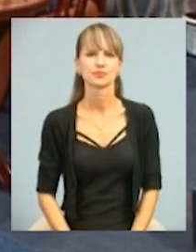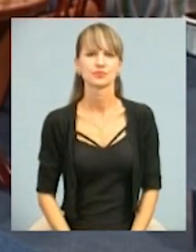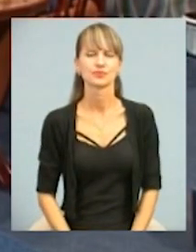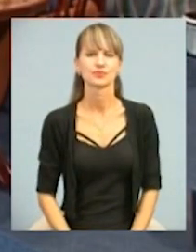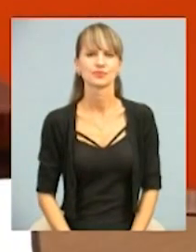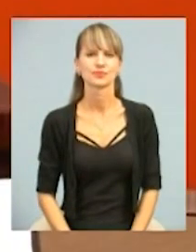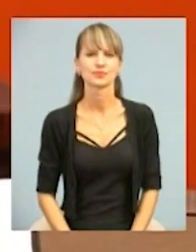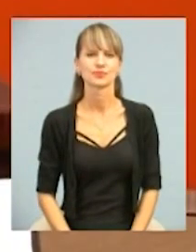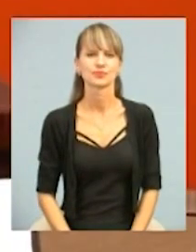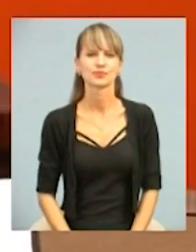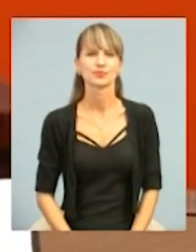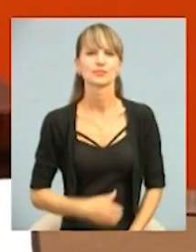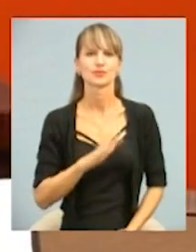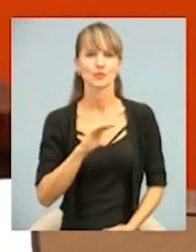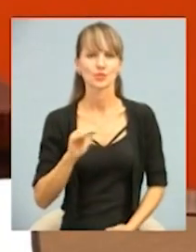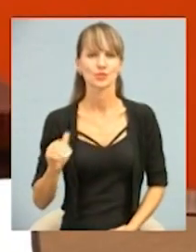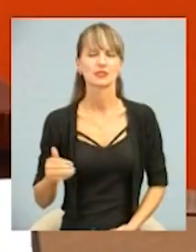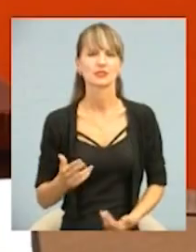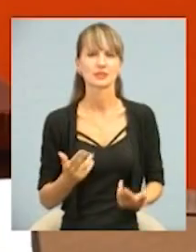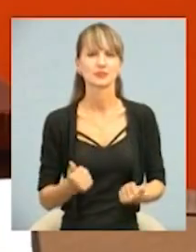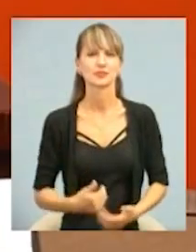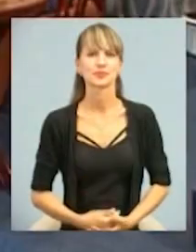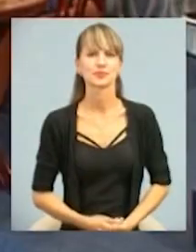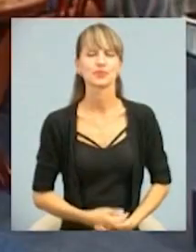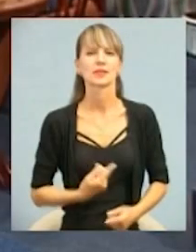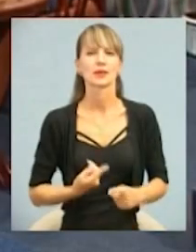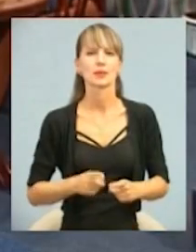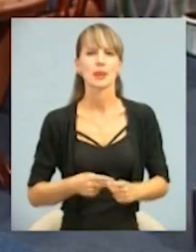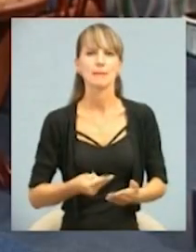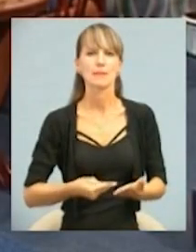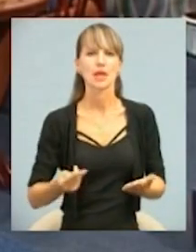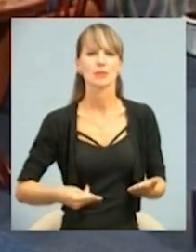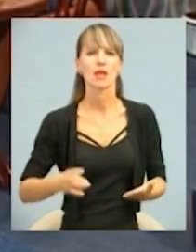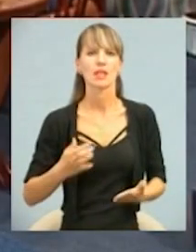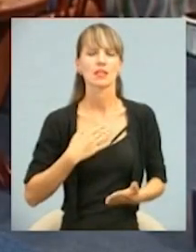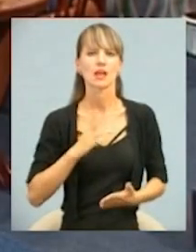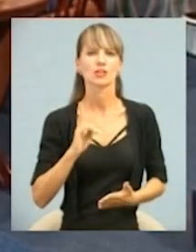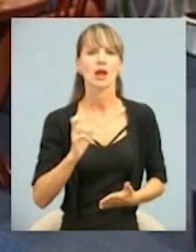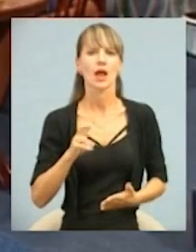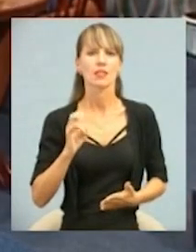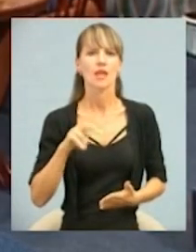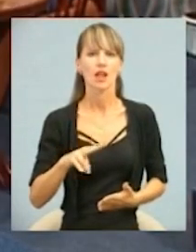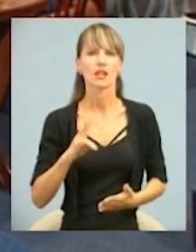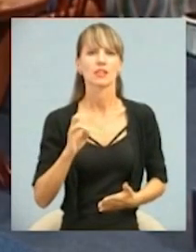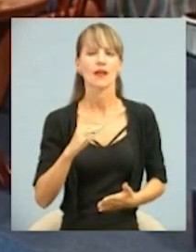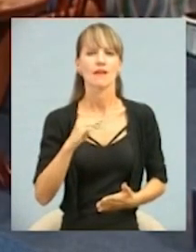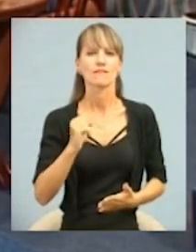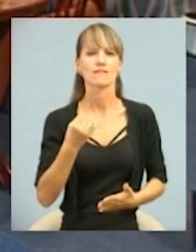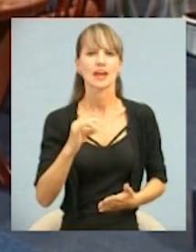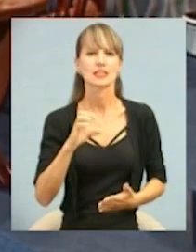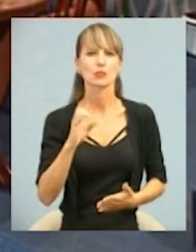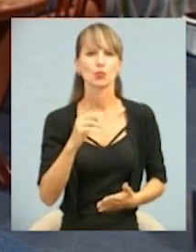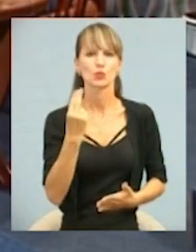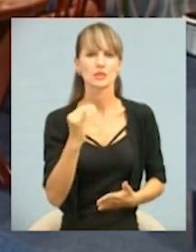Давайте. Прощайся. Тож, підписуйтесь на наш канал на Фейсбуці. Нагадаєш,